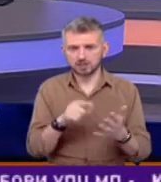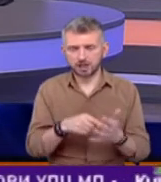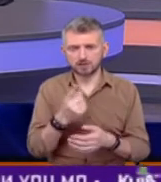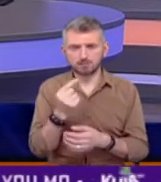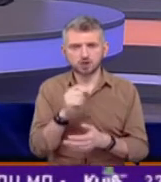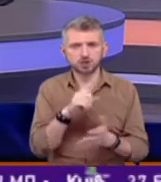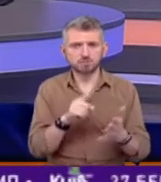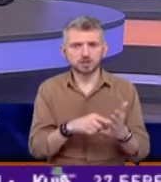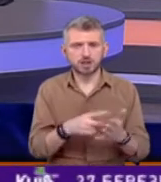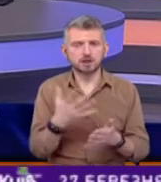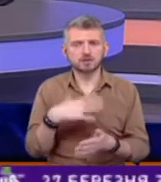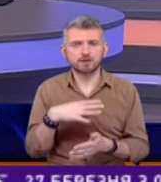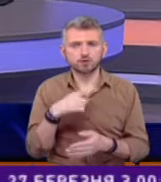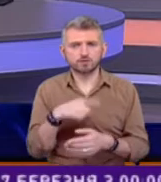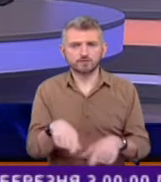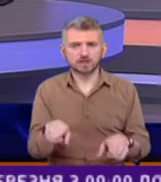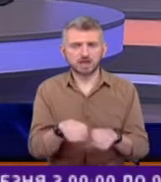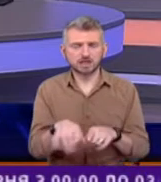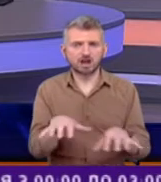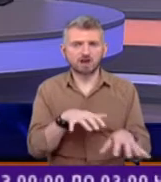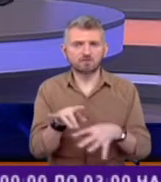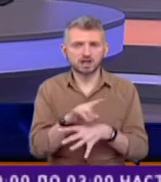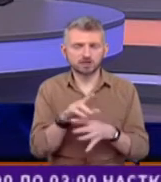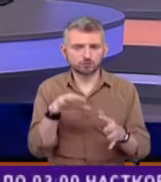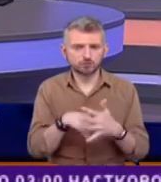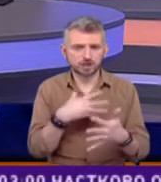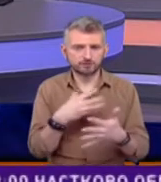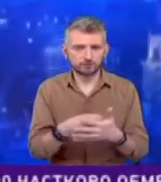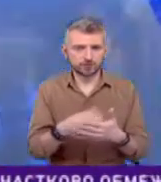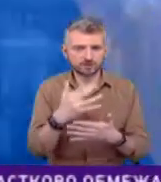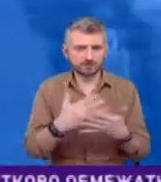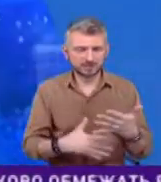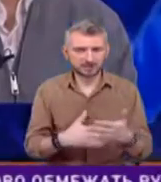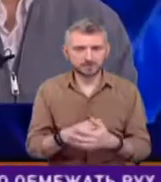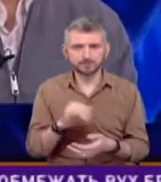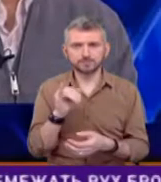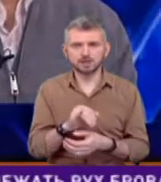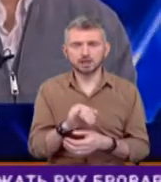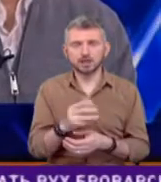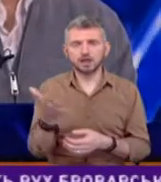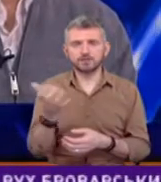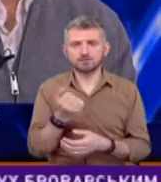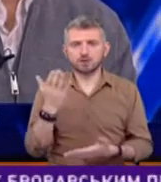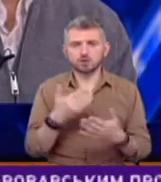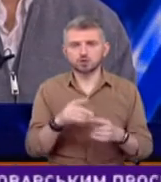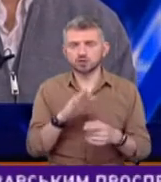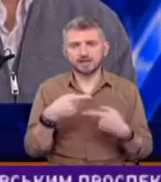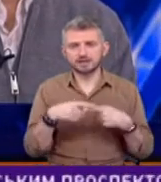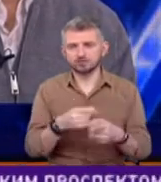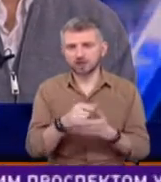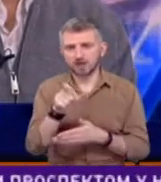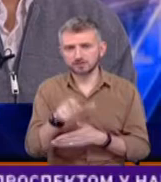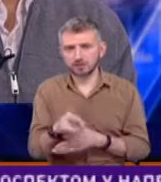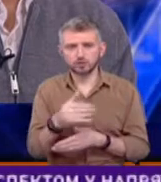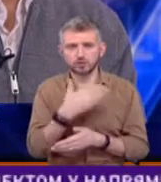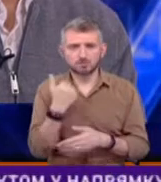Перше питання, навіщо ви таких аферистів включаєте в свої списки? І ми візьмемо, якщо це не технічний кандидат, ну